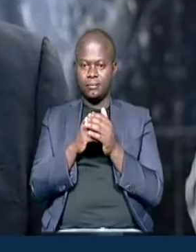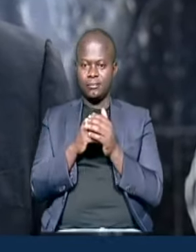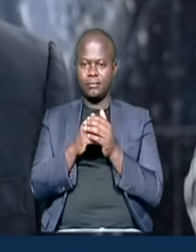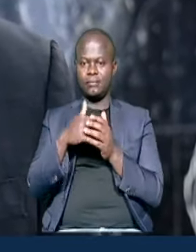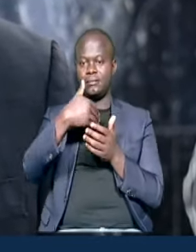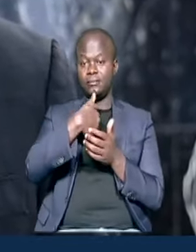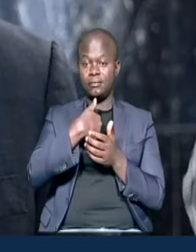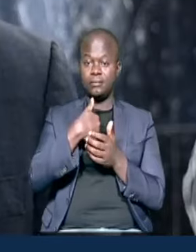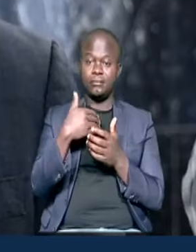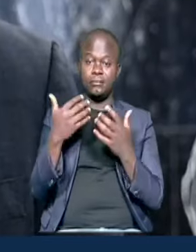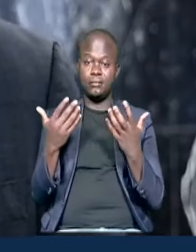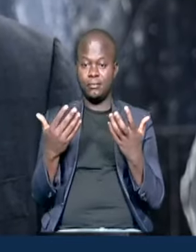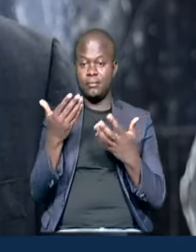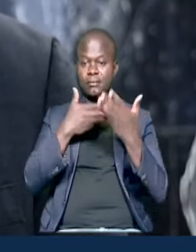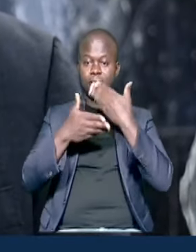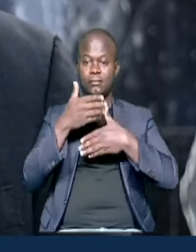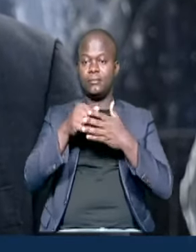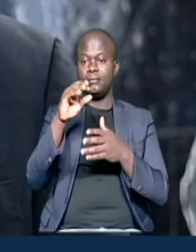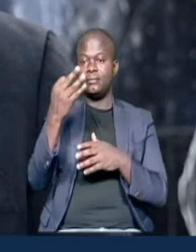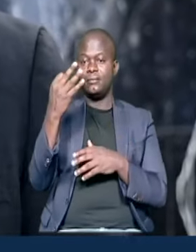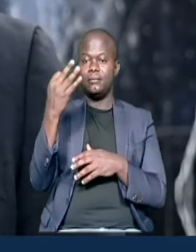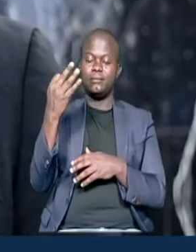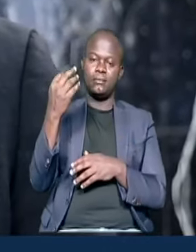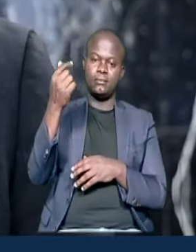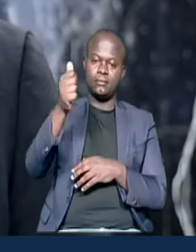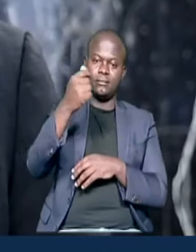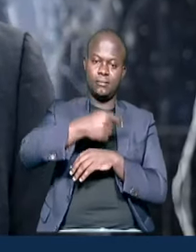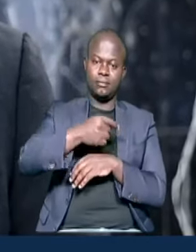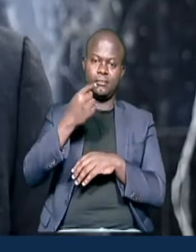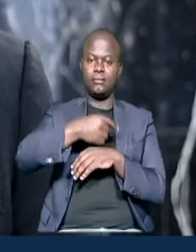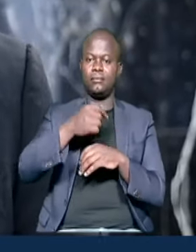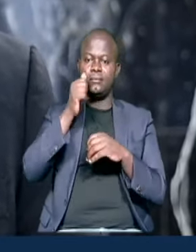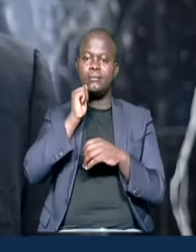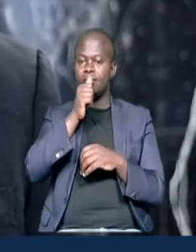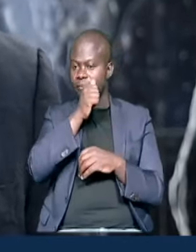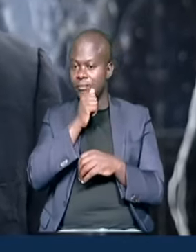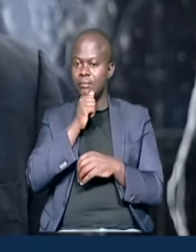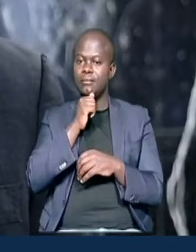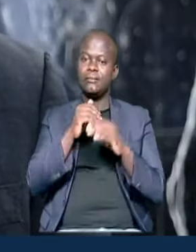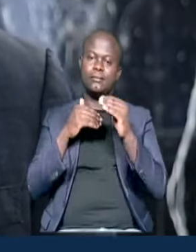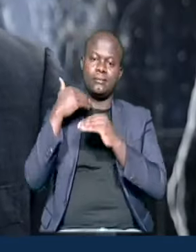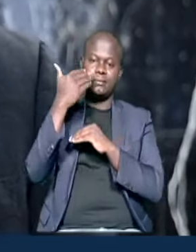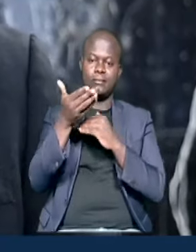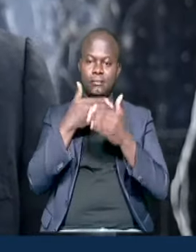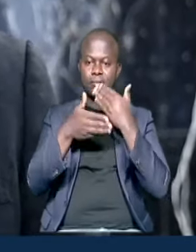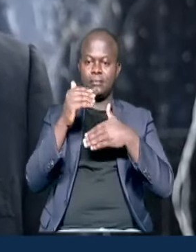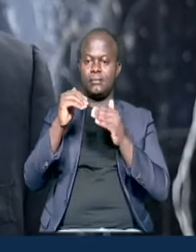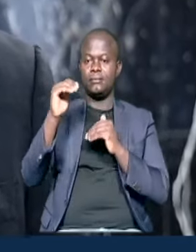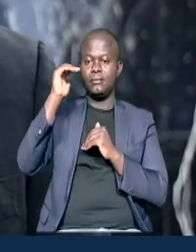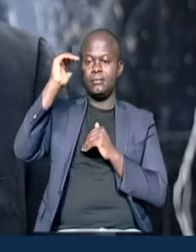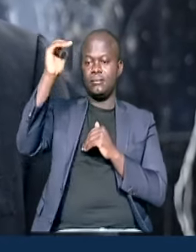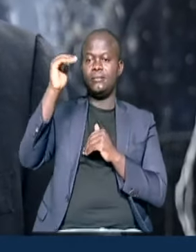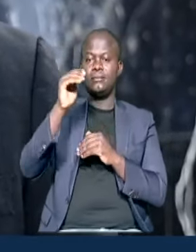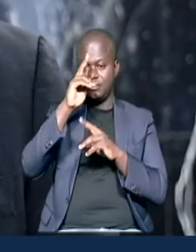dufite ibiganiro nka bitatu umunsi wa gatandatu nyuma yaho ikiganiro nyamukuru